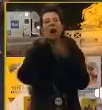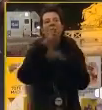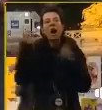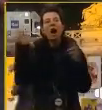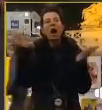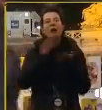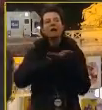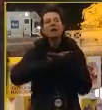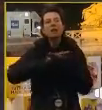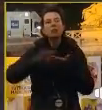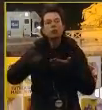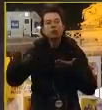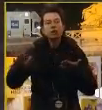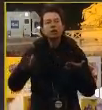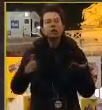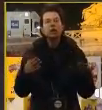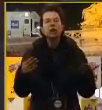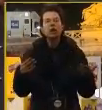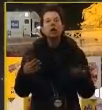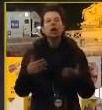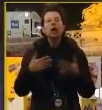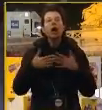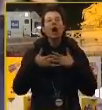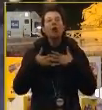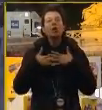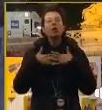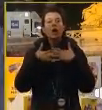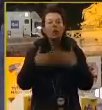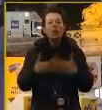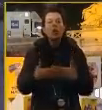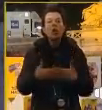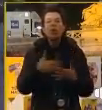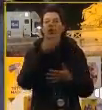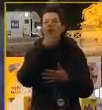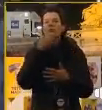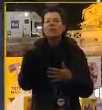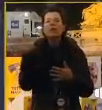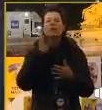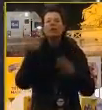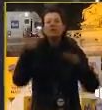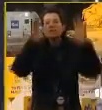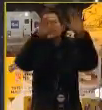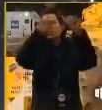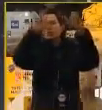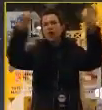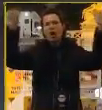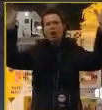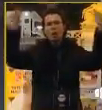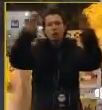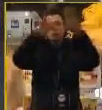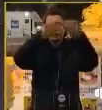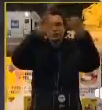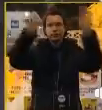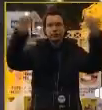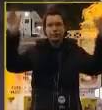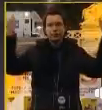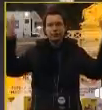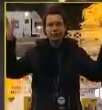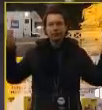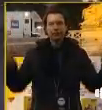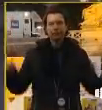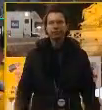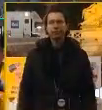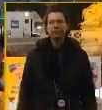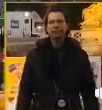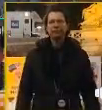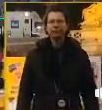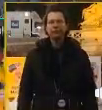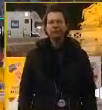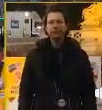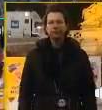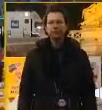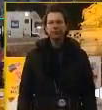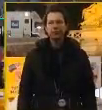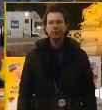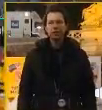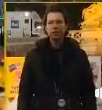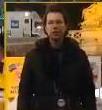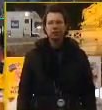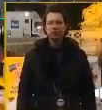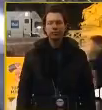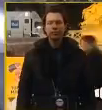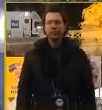molecola sua e una molecola mia. Arrivederci!